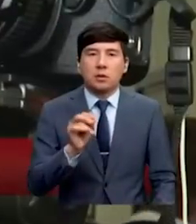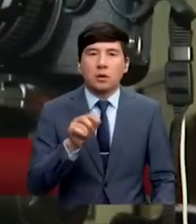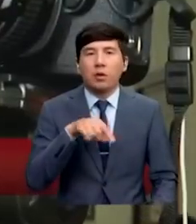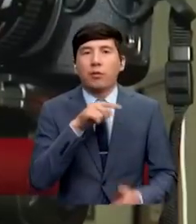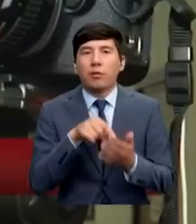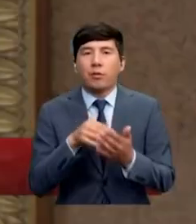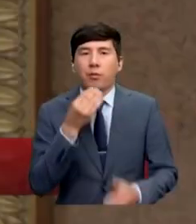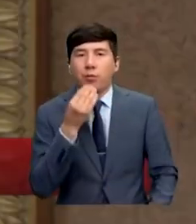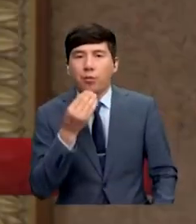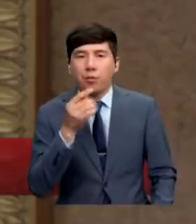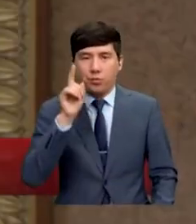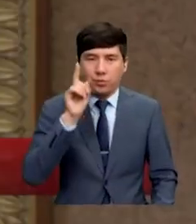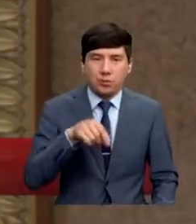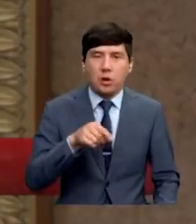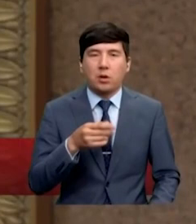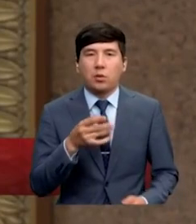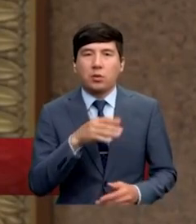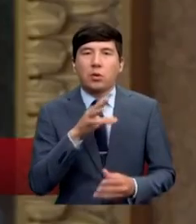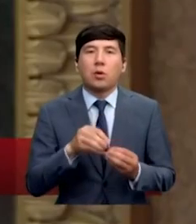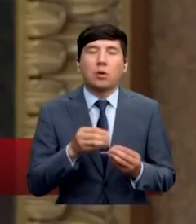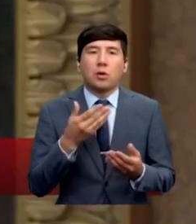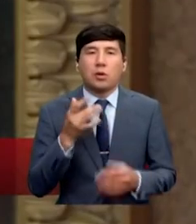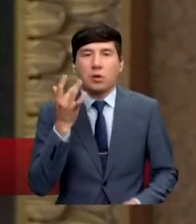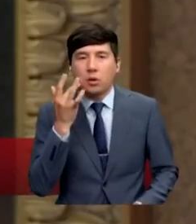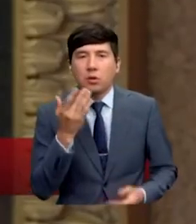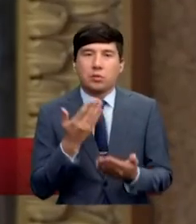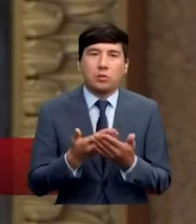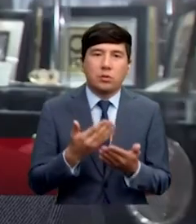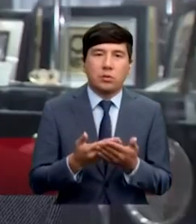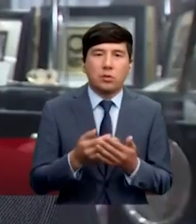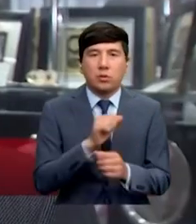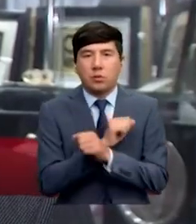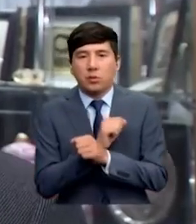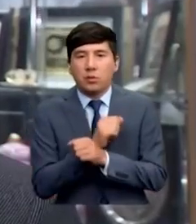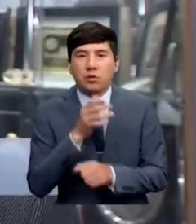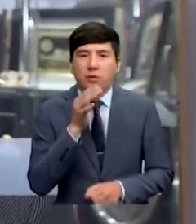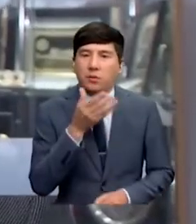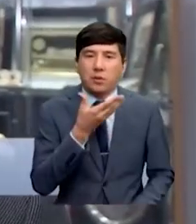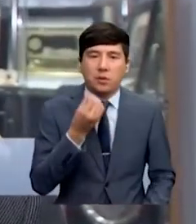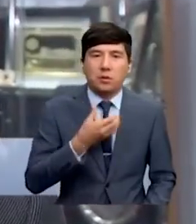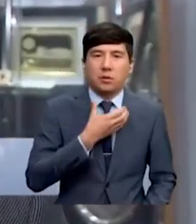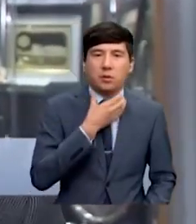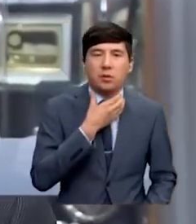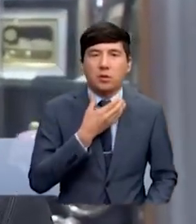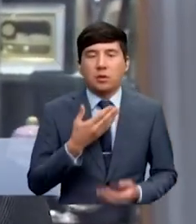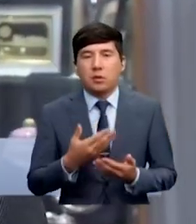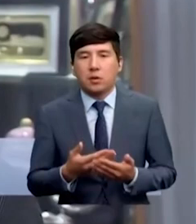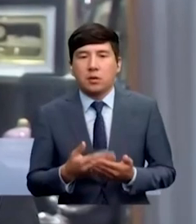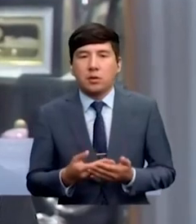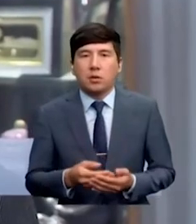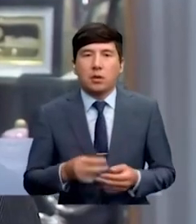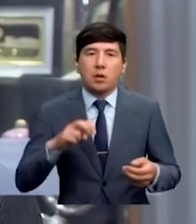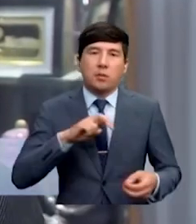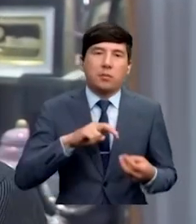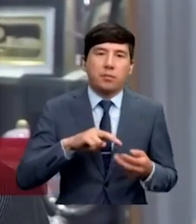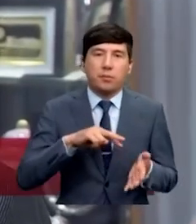беру керектігін біледі. Әдеттегідей демалуға уақыттары жоқ екен. Если получится, да. А куда планируете поехать?